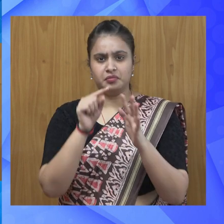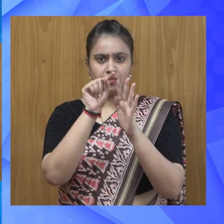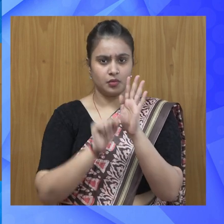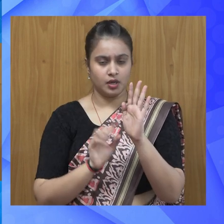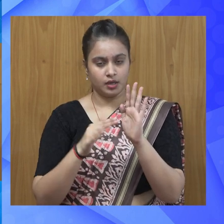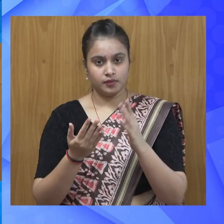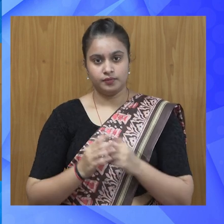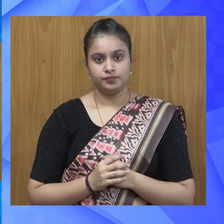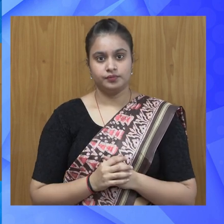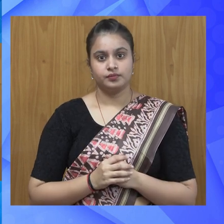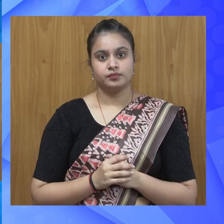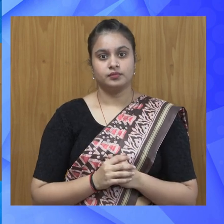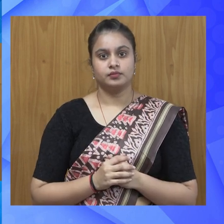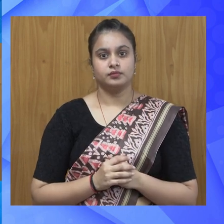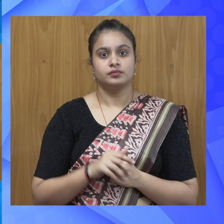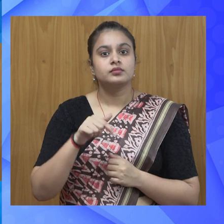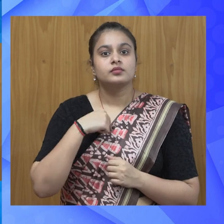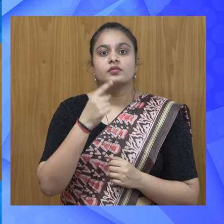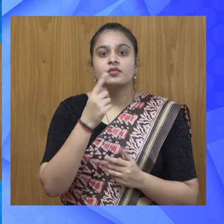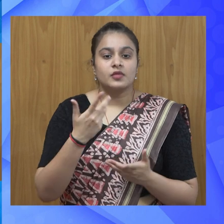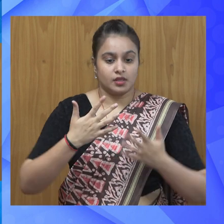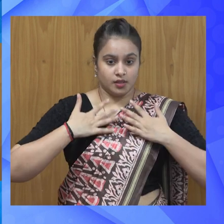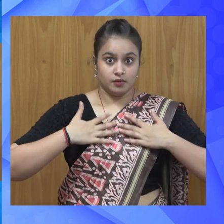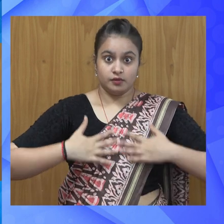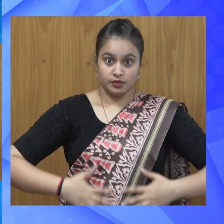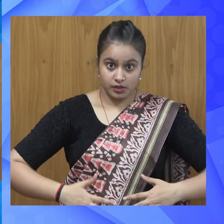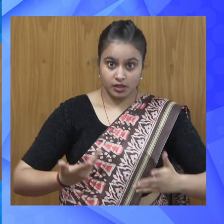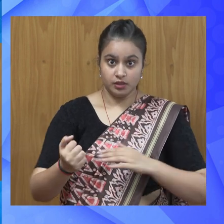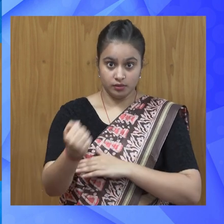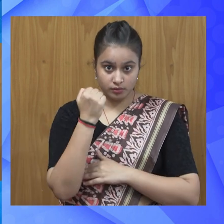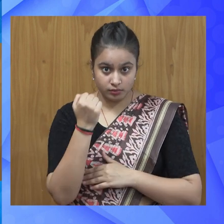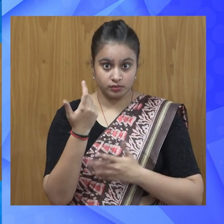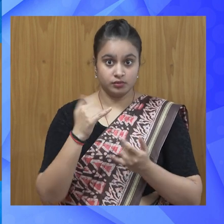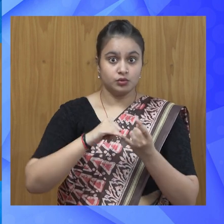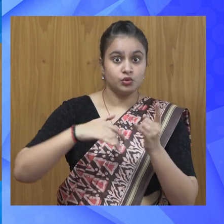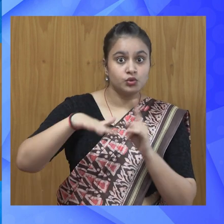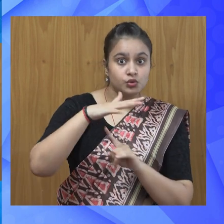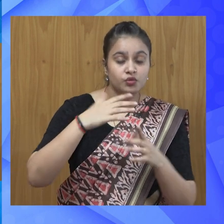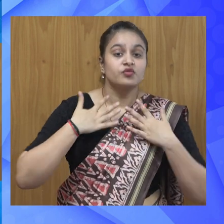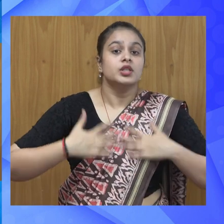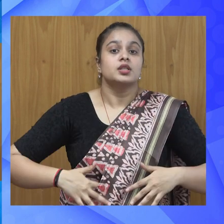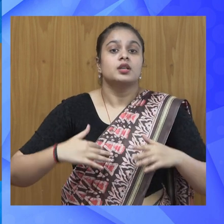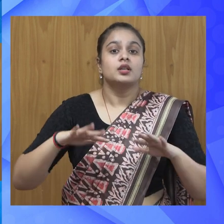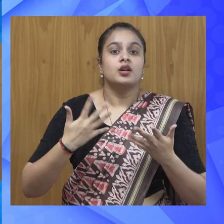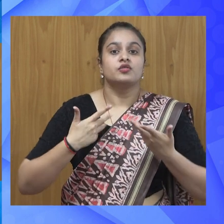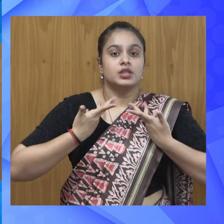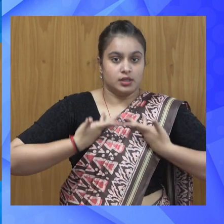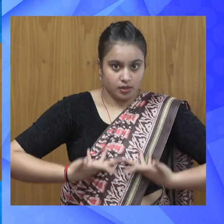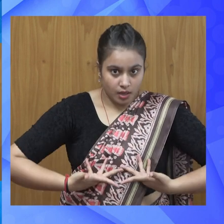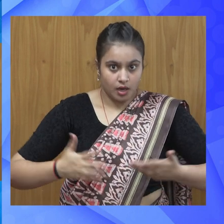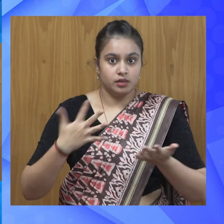हैं, जैसे हम कह सकते हैं फिजिकल, बॉडीली, सोशल सिम्टम्स होंगे। फिजिकल में आपका थकावट हो